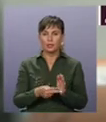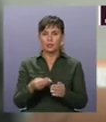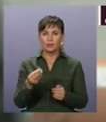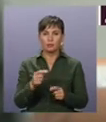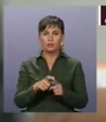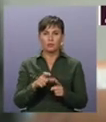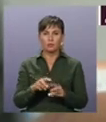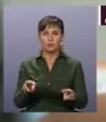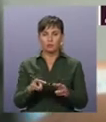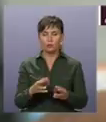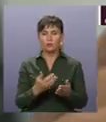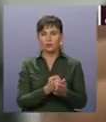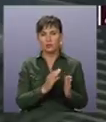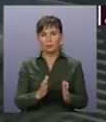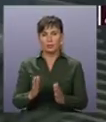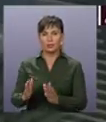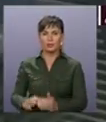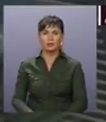министра, по-прежнему стабилен.